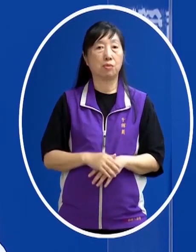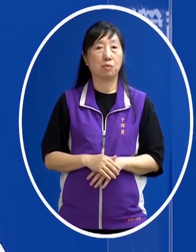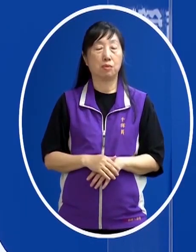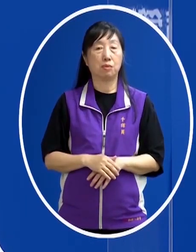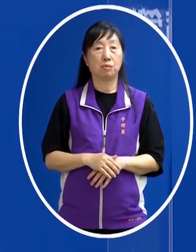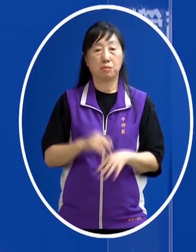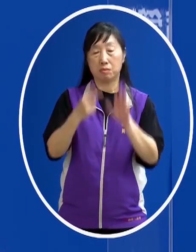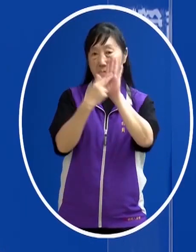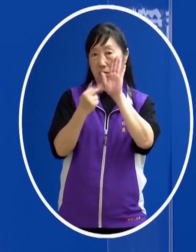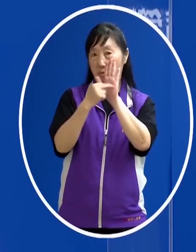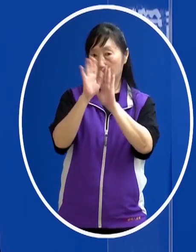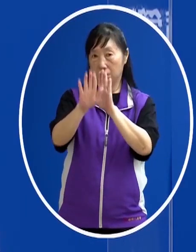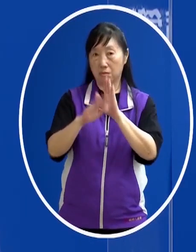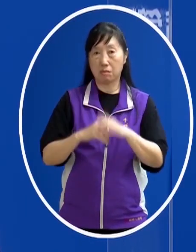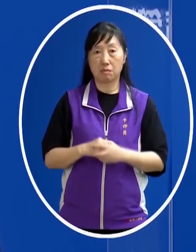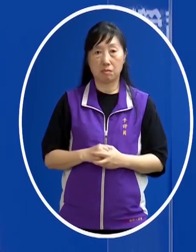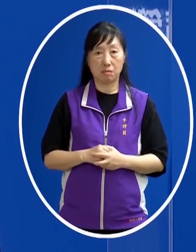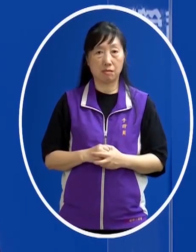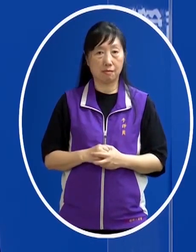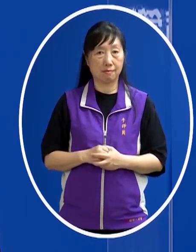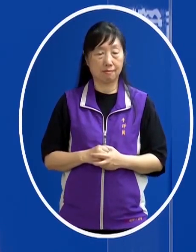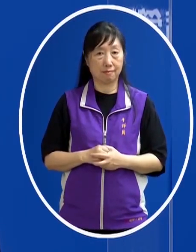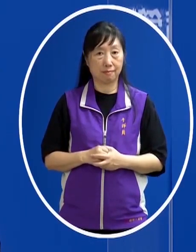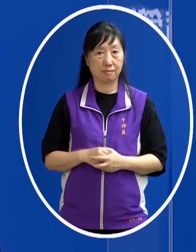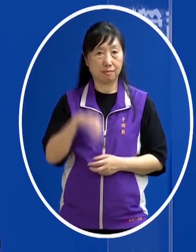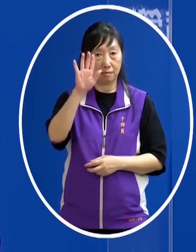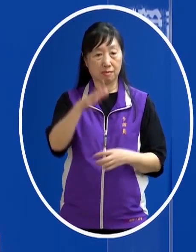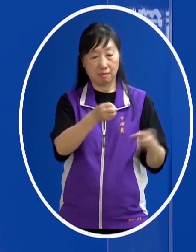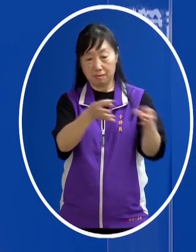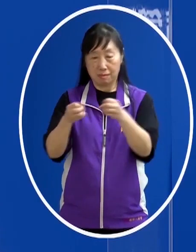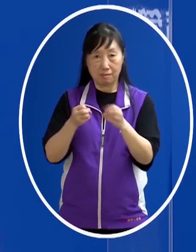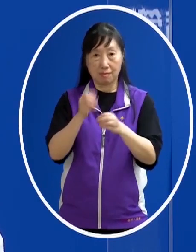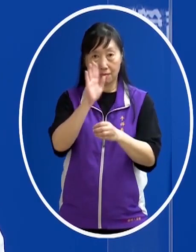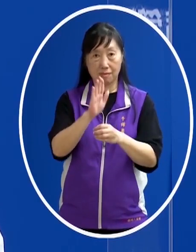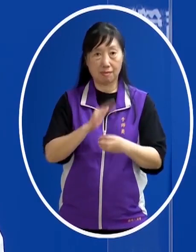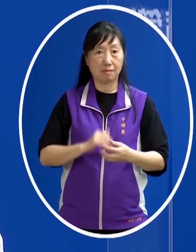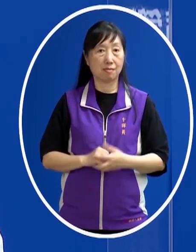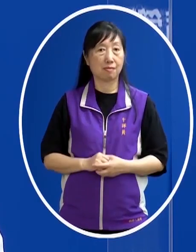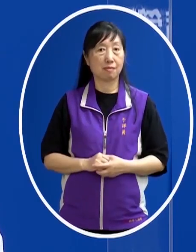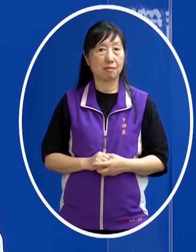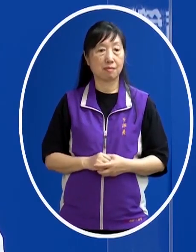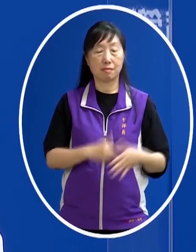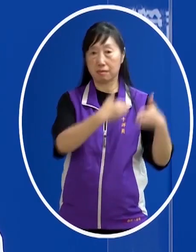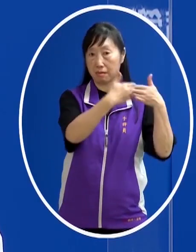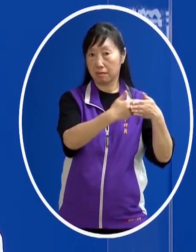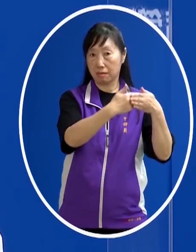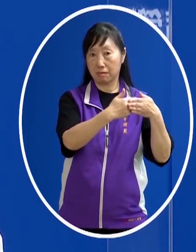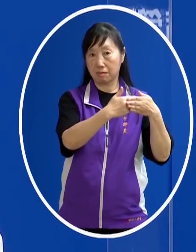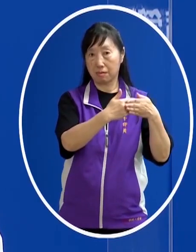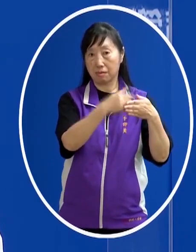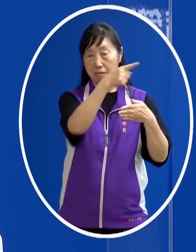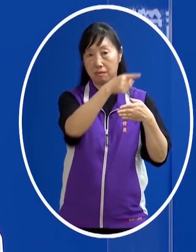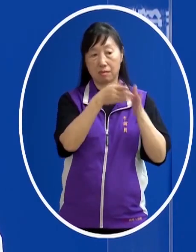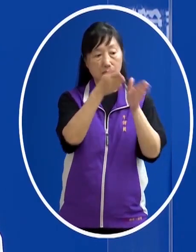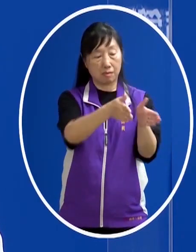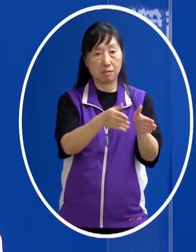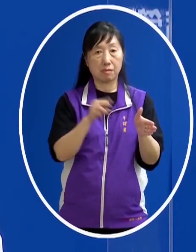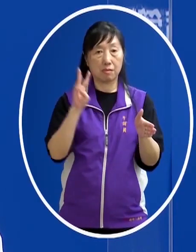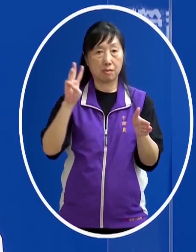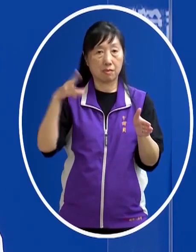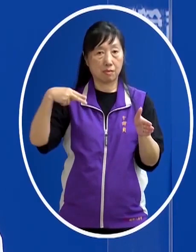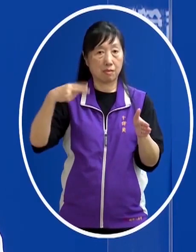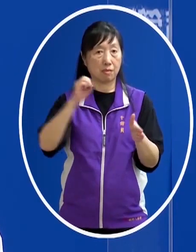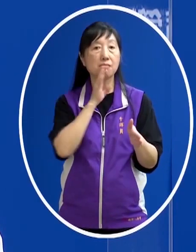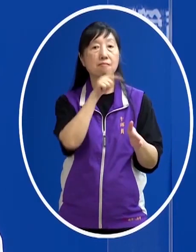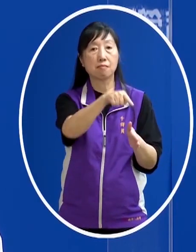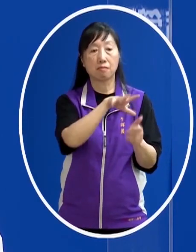很多的说明，那也有很多的讨论，就是说中国对于世界卫生组织的